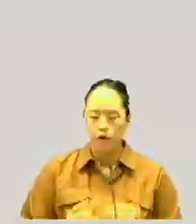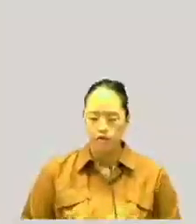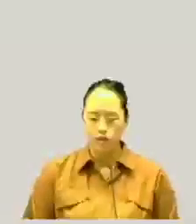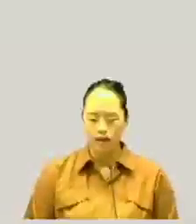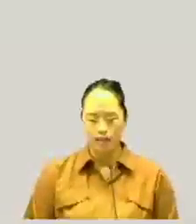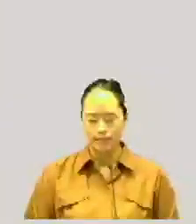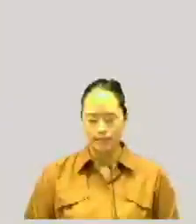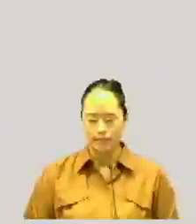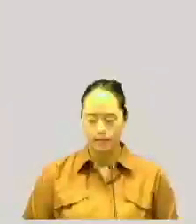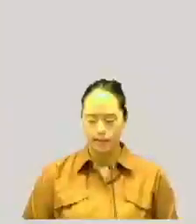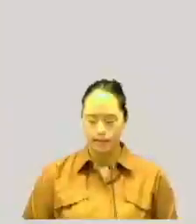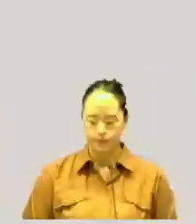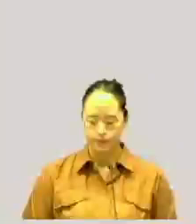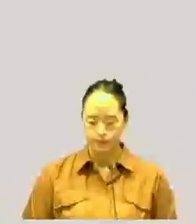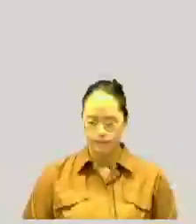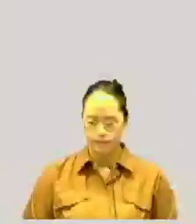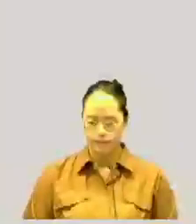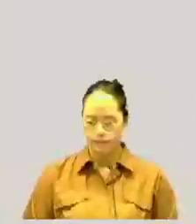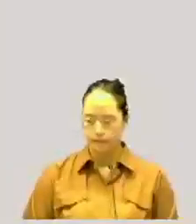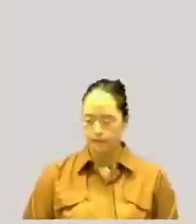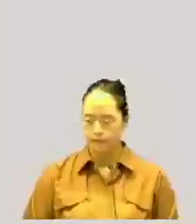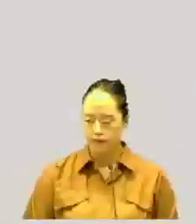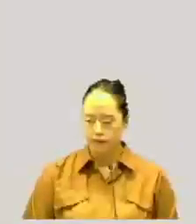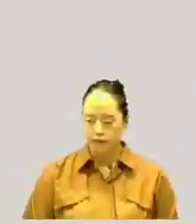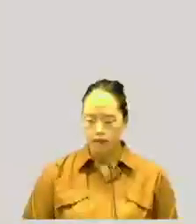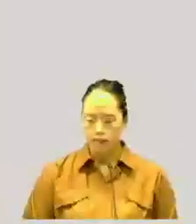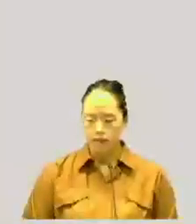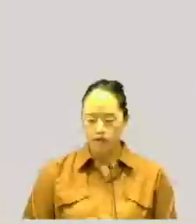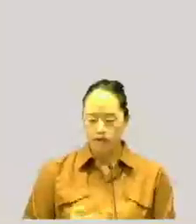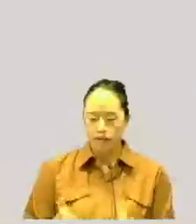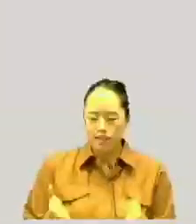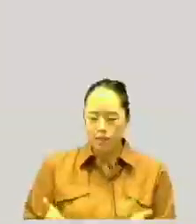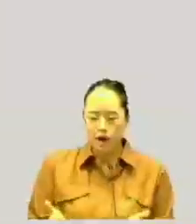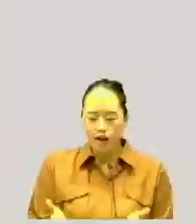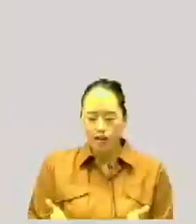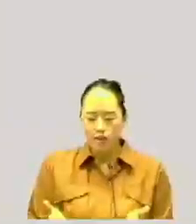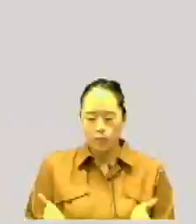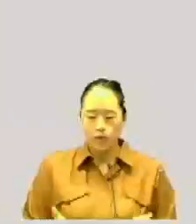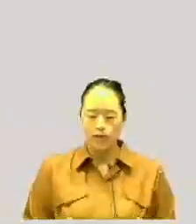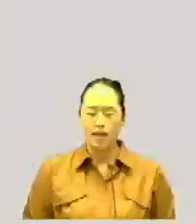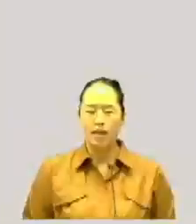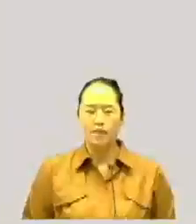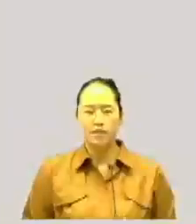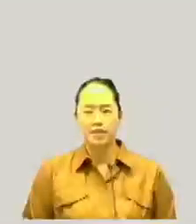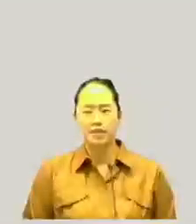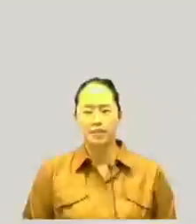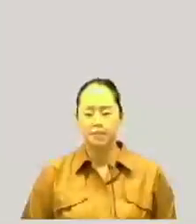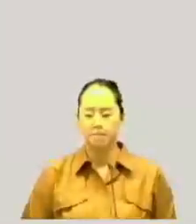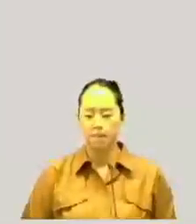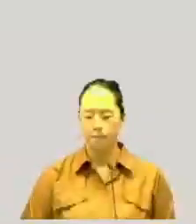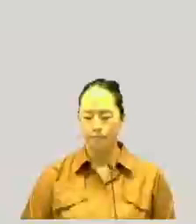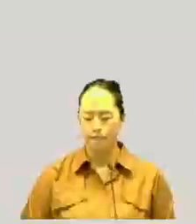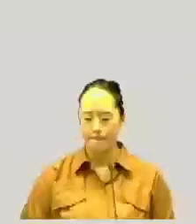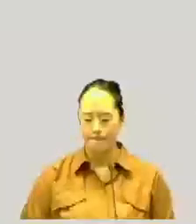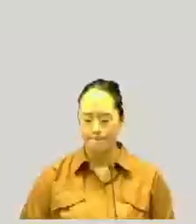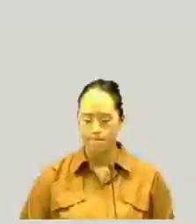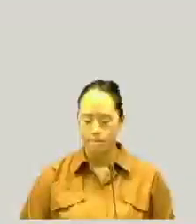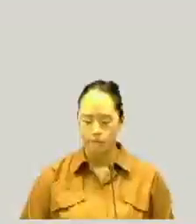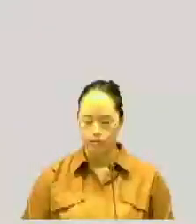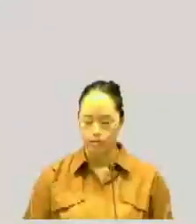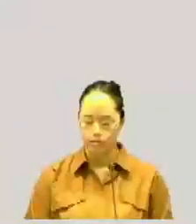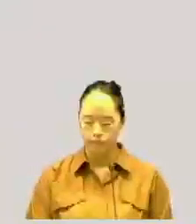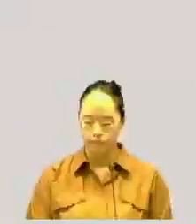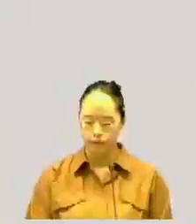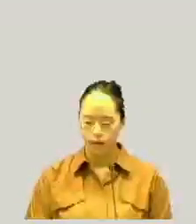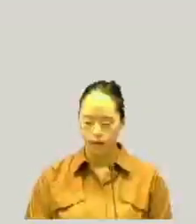仅仅是呼召了这个以色列百姓，同样呼召了我们。因为通过神的话语呢，我们得